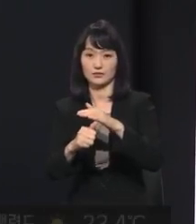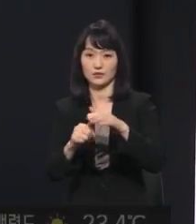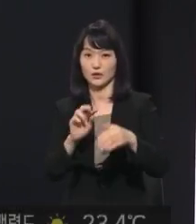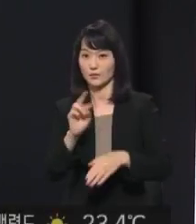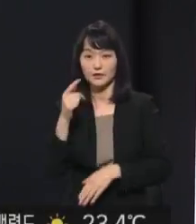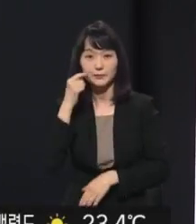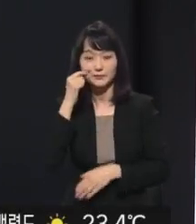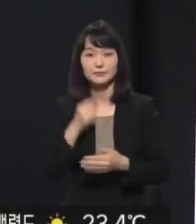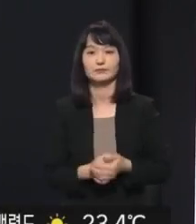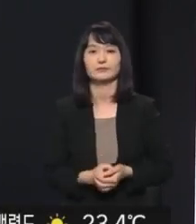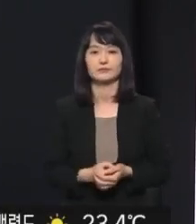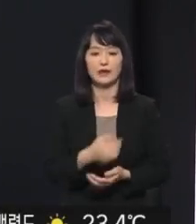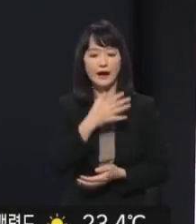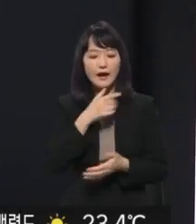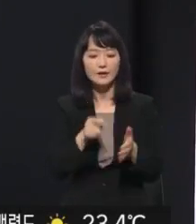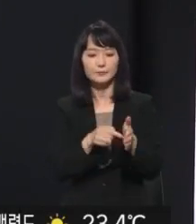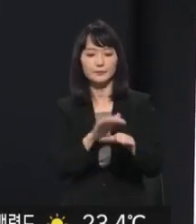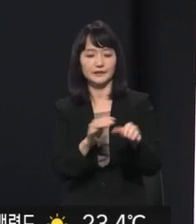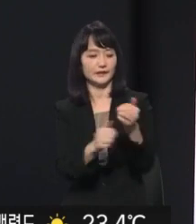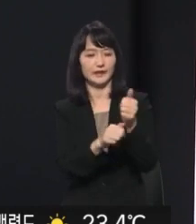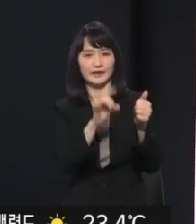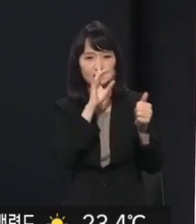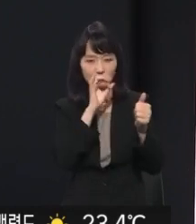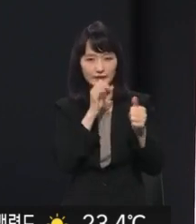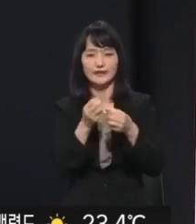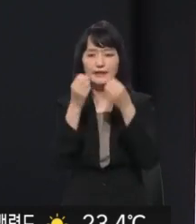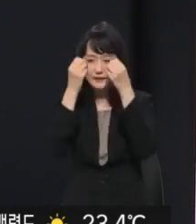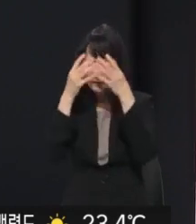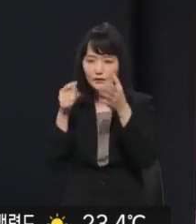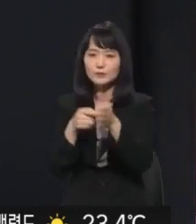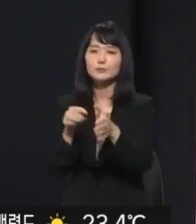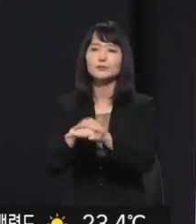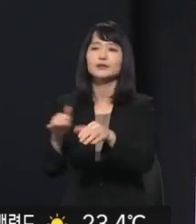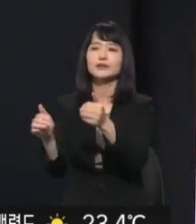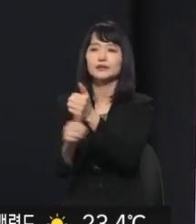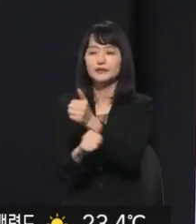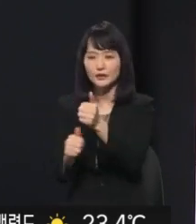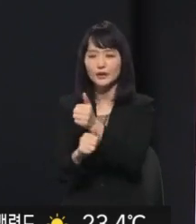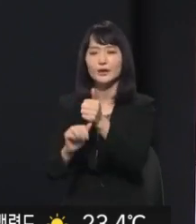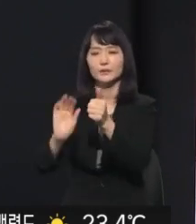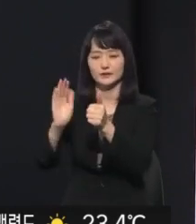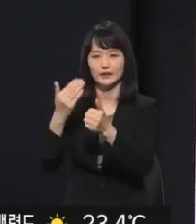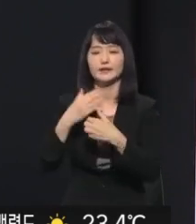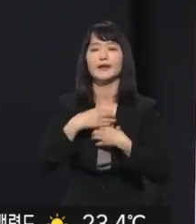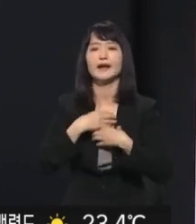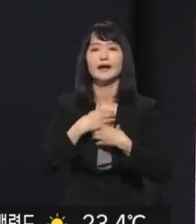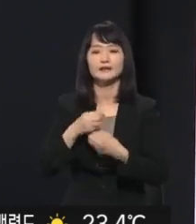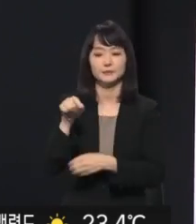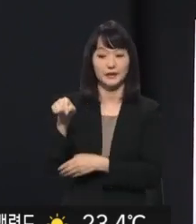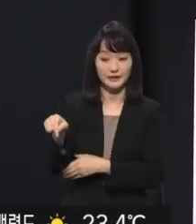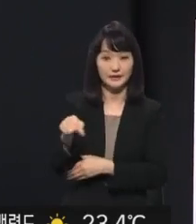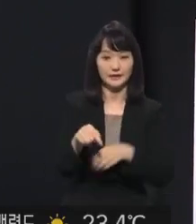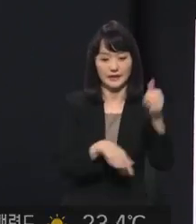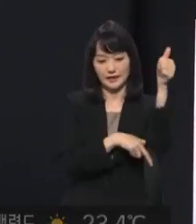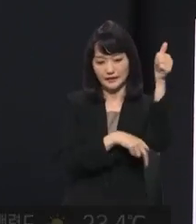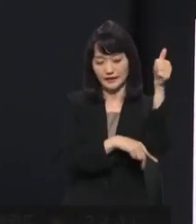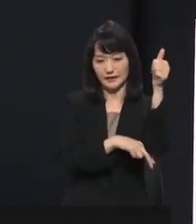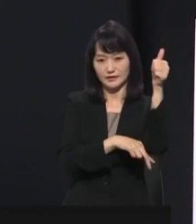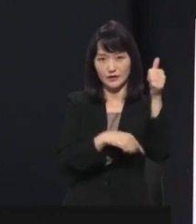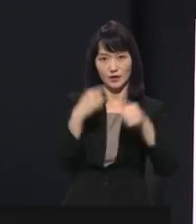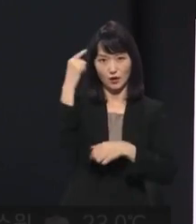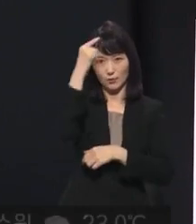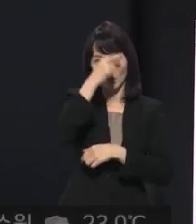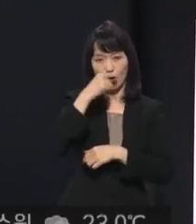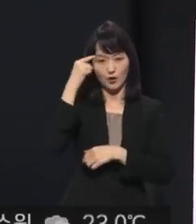그럼 bd 로 안되니까 새로운 기대로 하면 되겠구나 라고 안심하고 있는 모습이 타조의 그것을 똑 닮아서 타 중에 있어